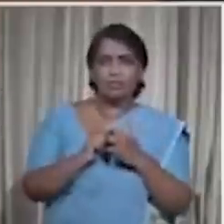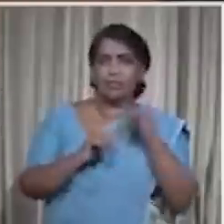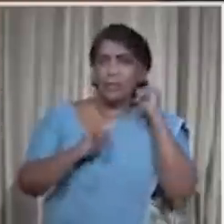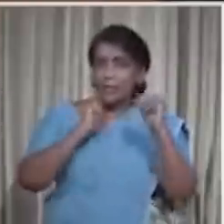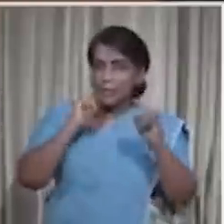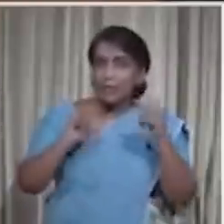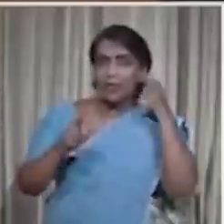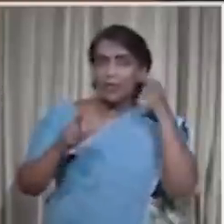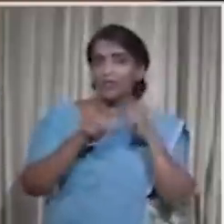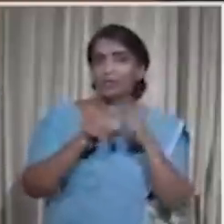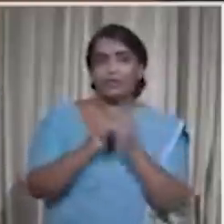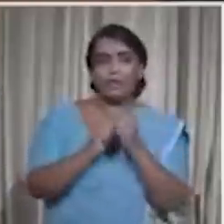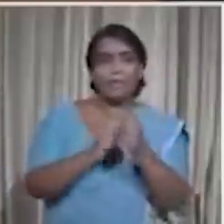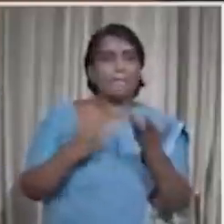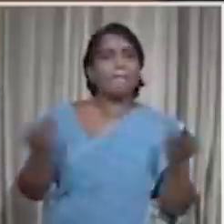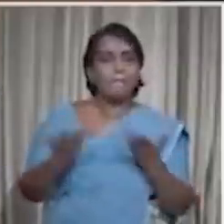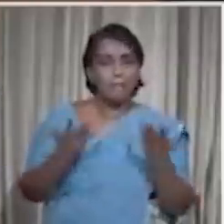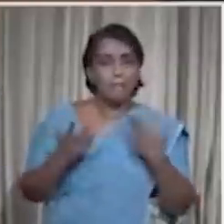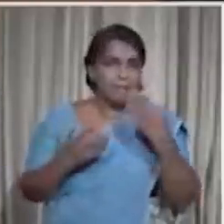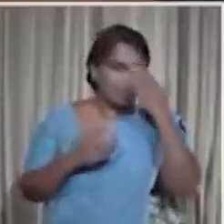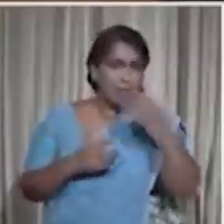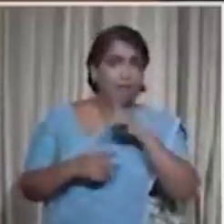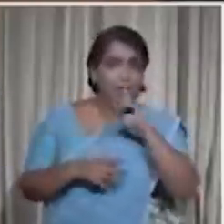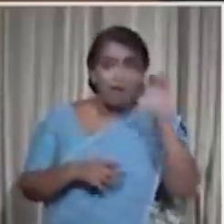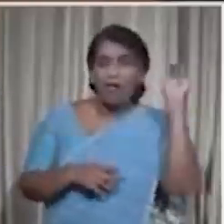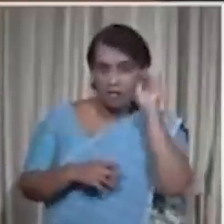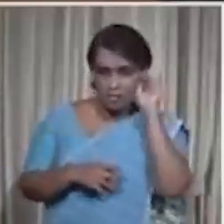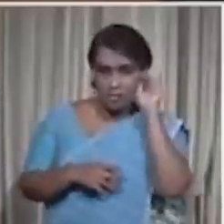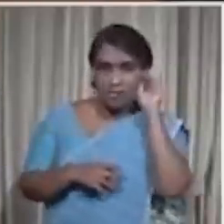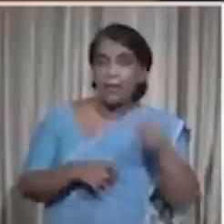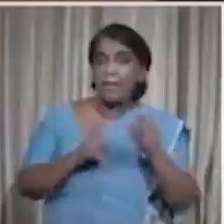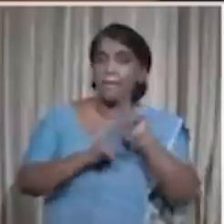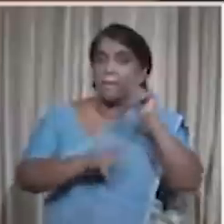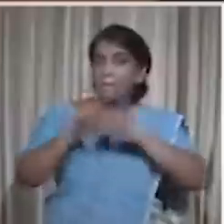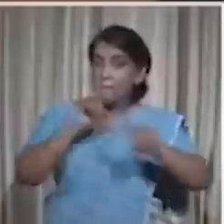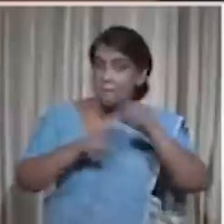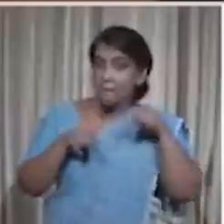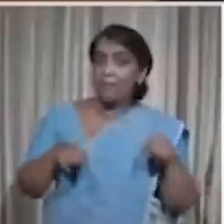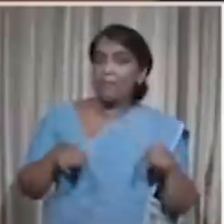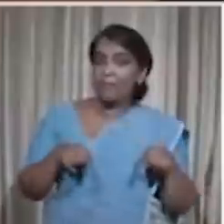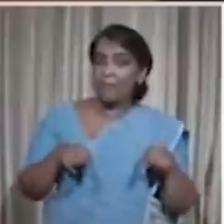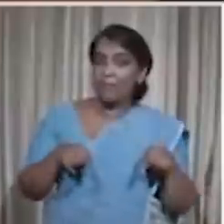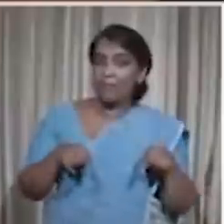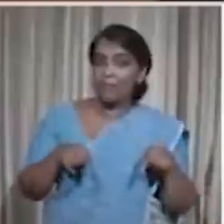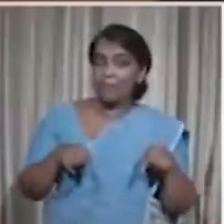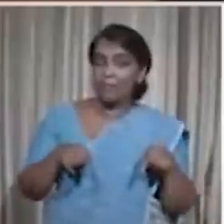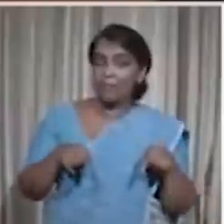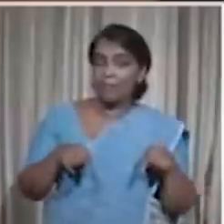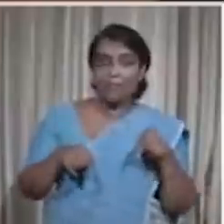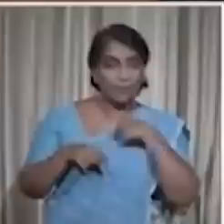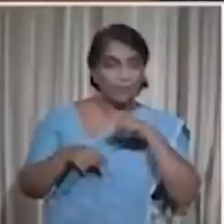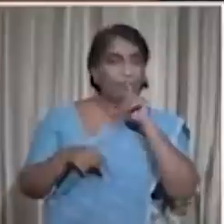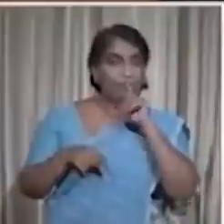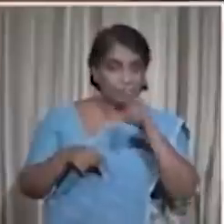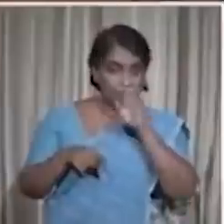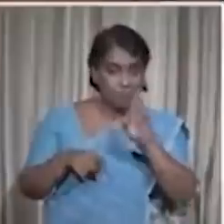முடியாது. நான் சொல்வதை கேளுங்கள். அரசியல் பாராளுமன்ற உறுப்புரிமை பரவி என்பது வெறுமனே அதை தேவையில்லாத முடியும். நான் சொல்ல போகிற விடயம்